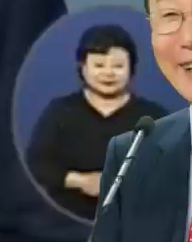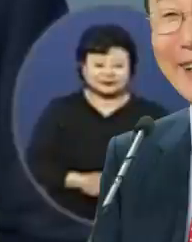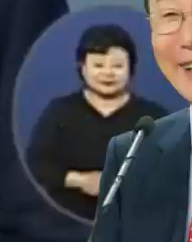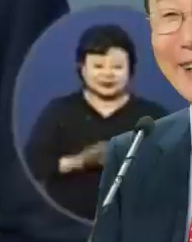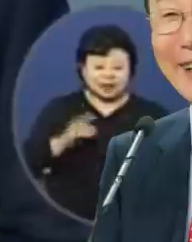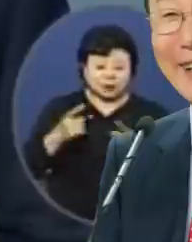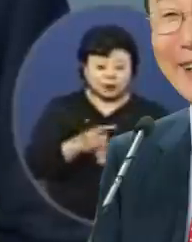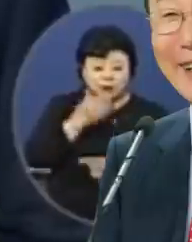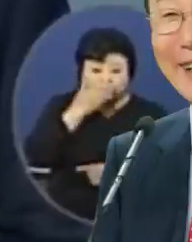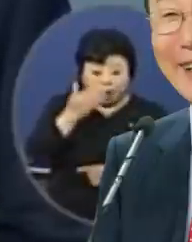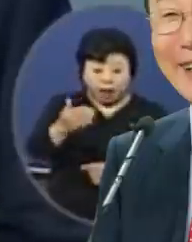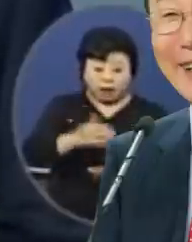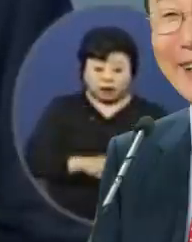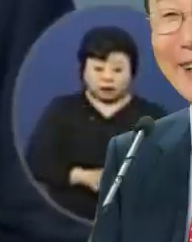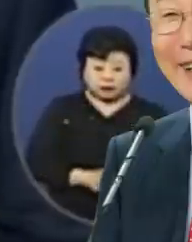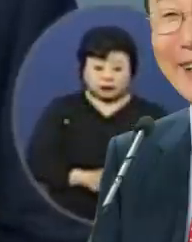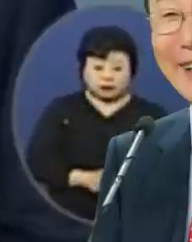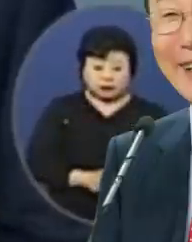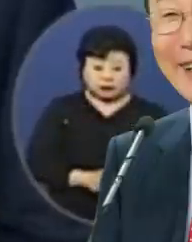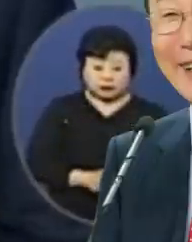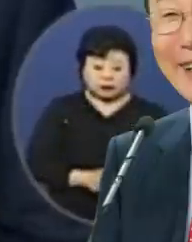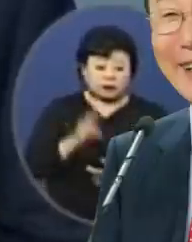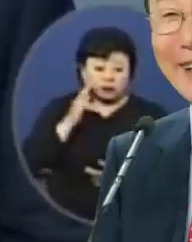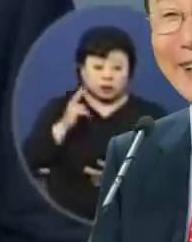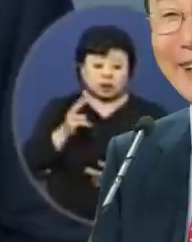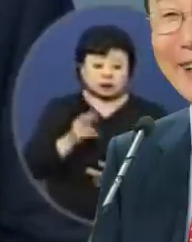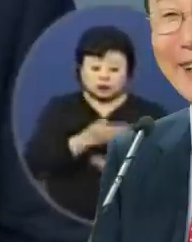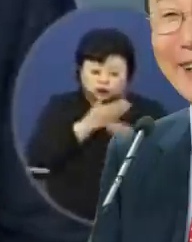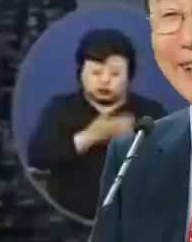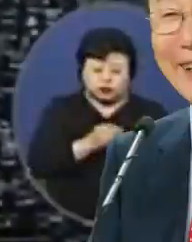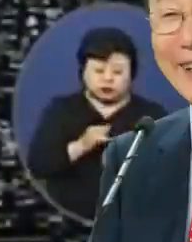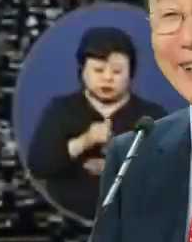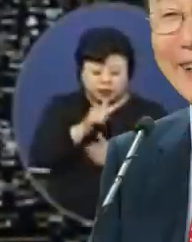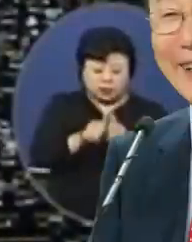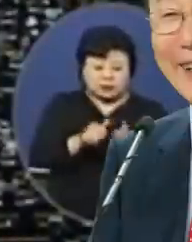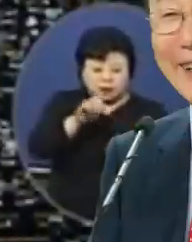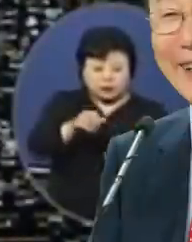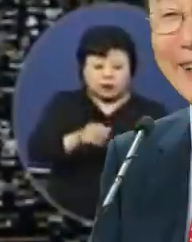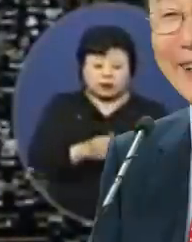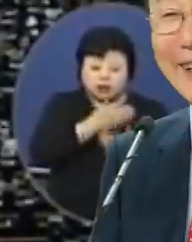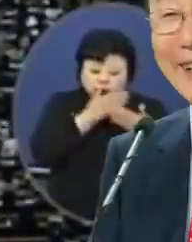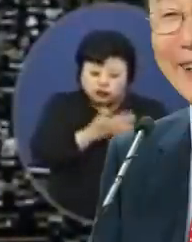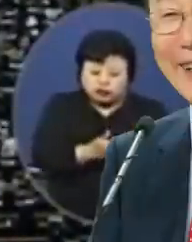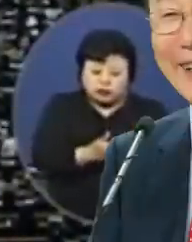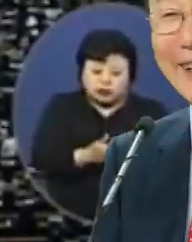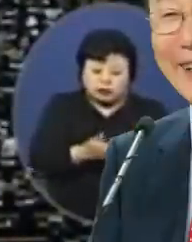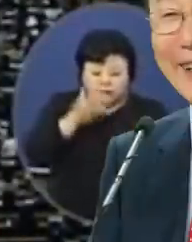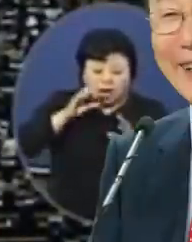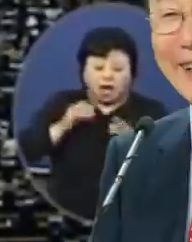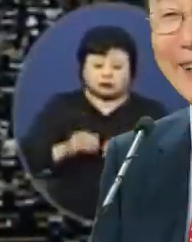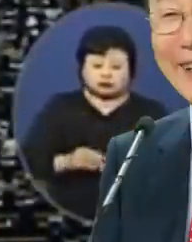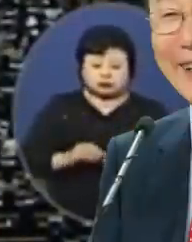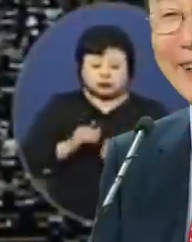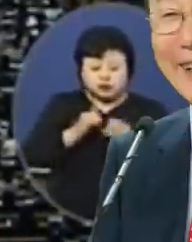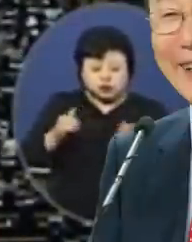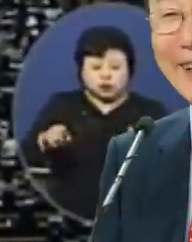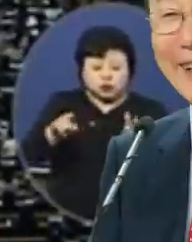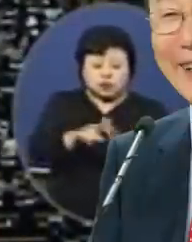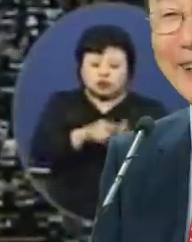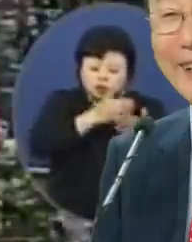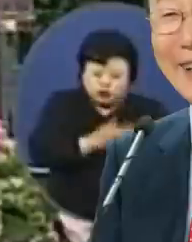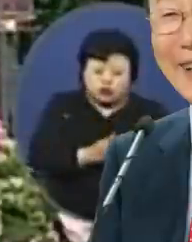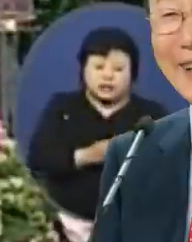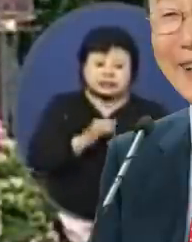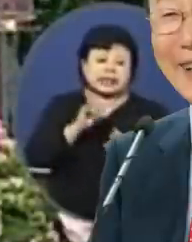나라가 변화될 수 있습니다. 여러분은 굉장히 귀중한 사람입니다. 하나님 앞에도 귀중하고 우리 조국과 민족에게도 귀중한